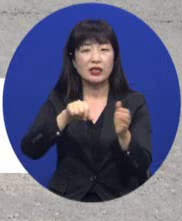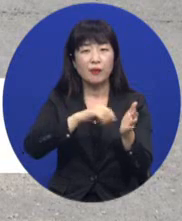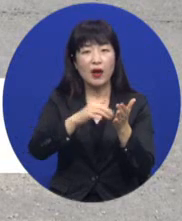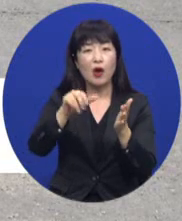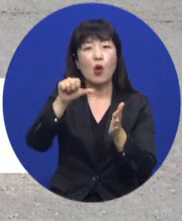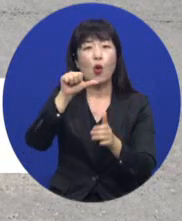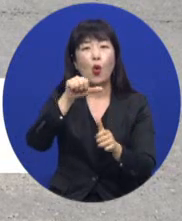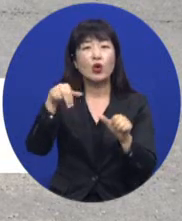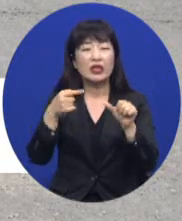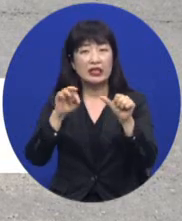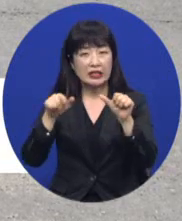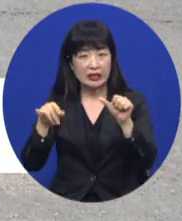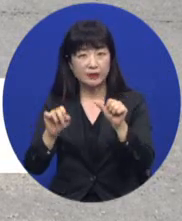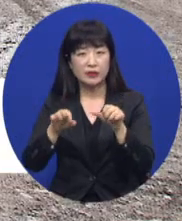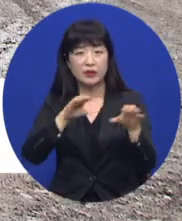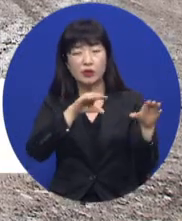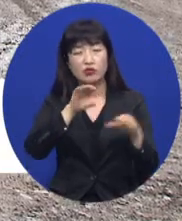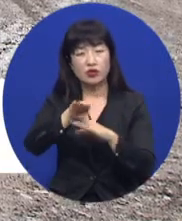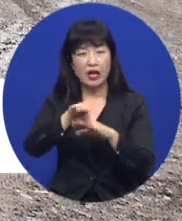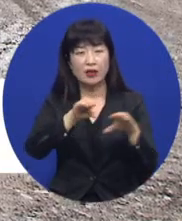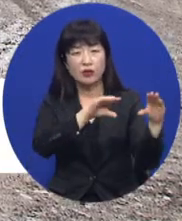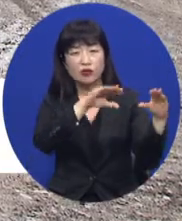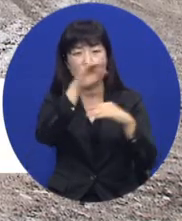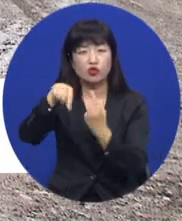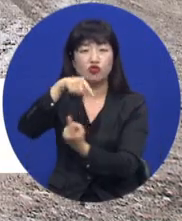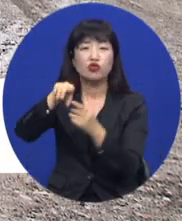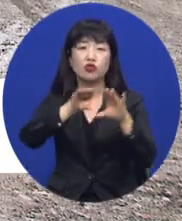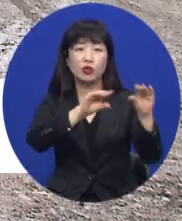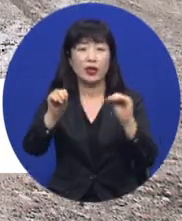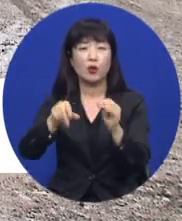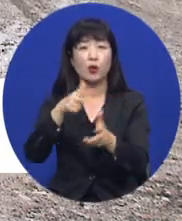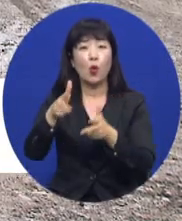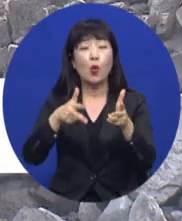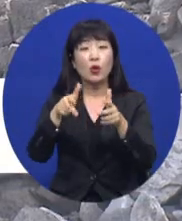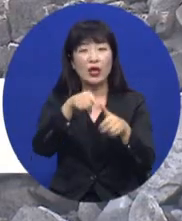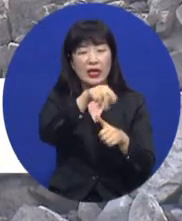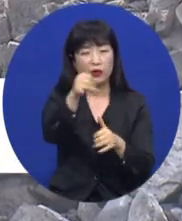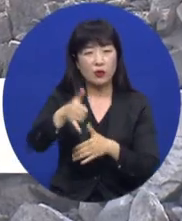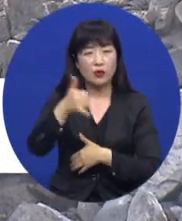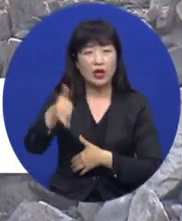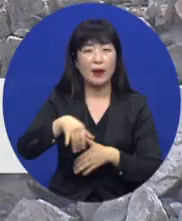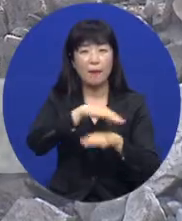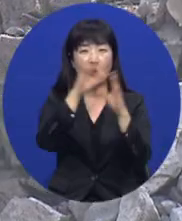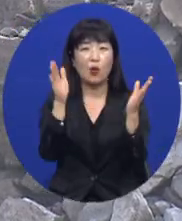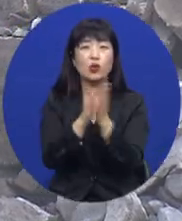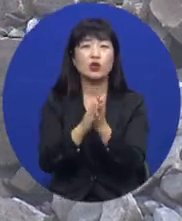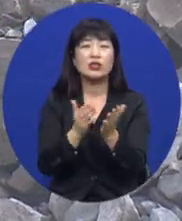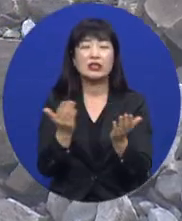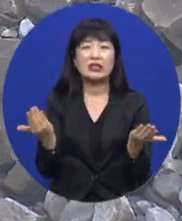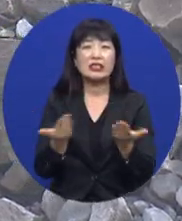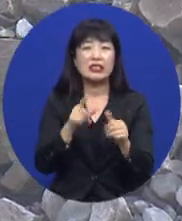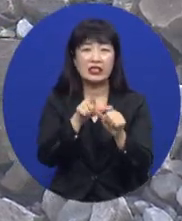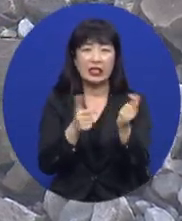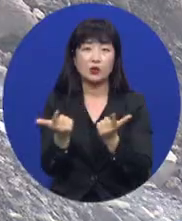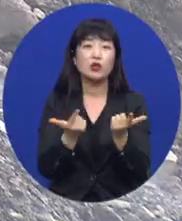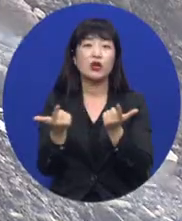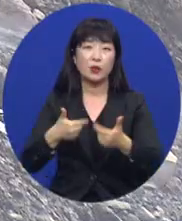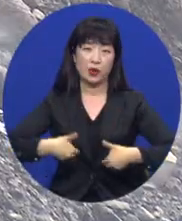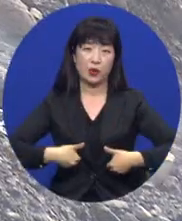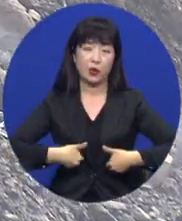3만여 대는 운행을 전면 중단해야 하고 공사장 등 비산먼지 발생 사업장 은 작업 시간을 조정해야